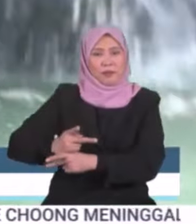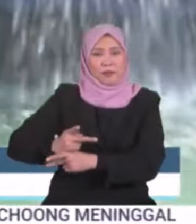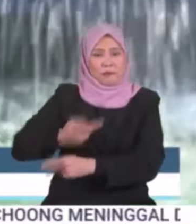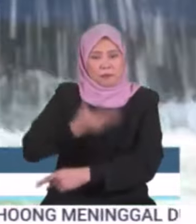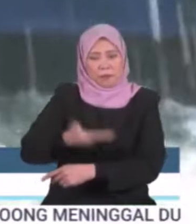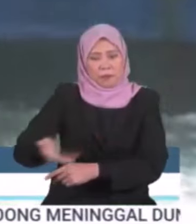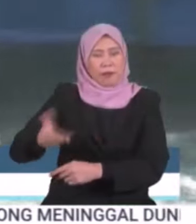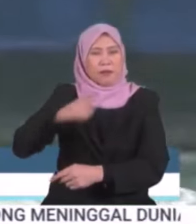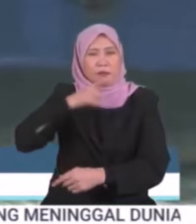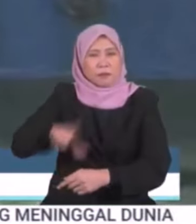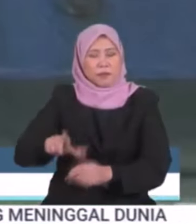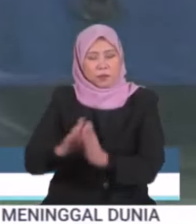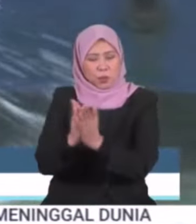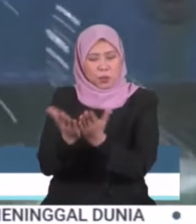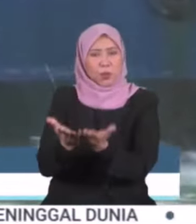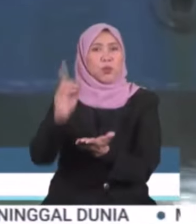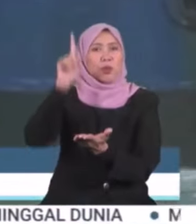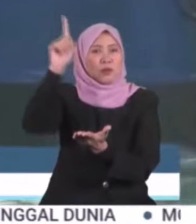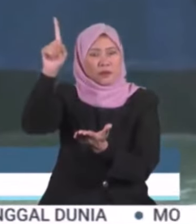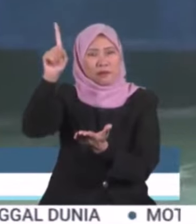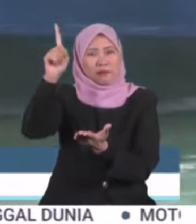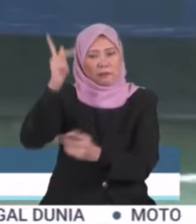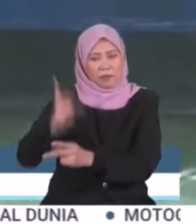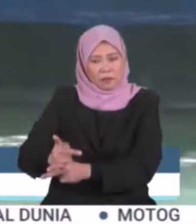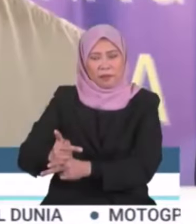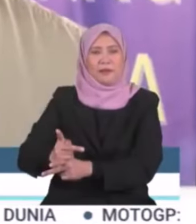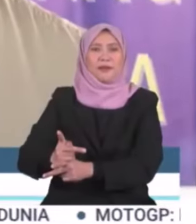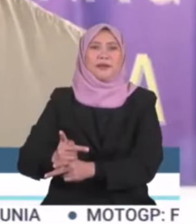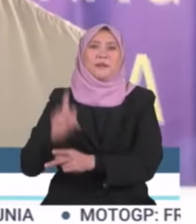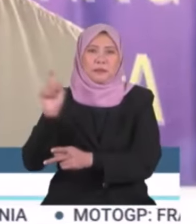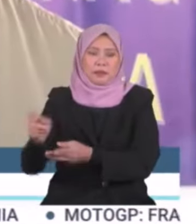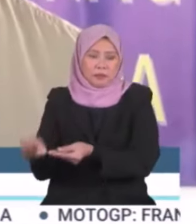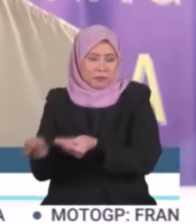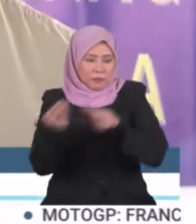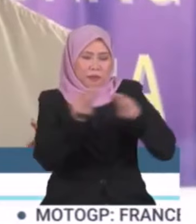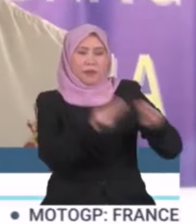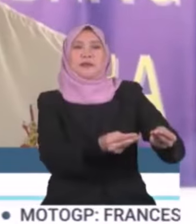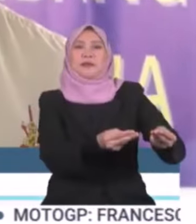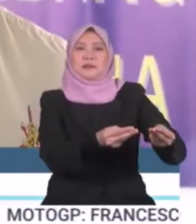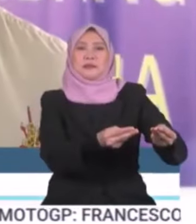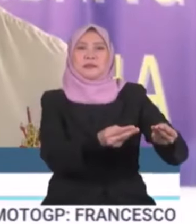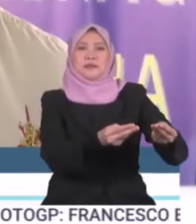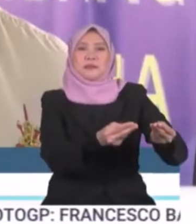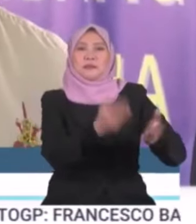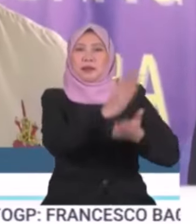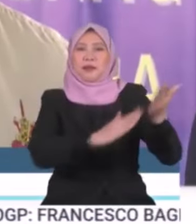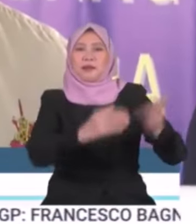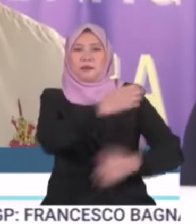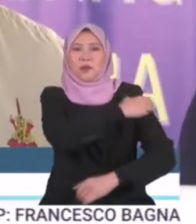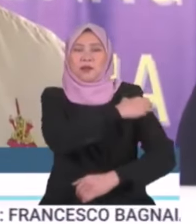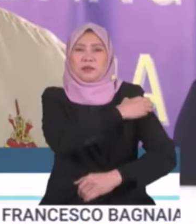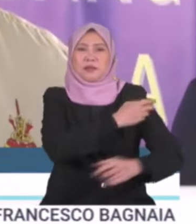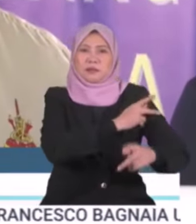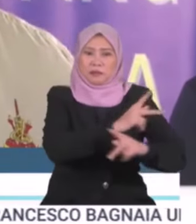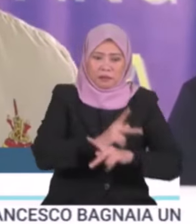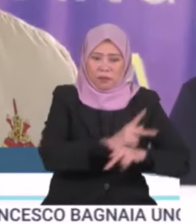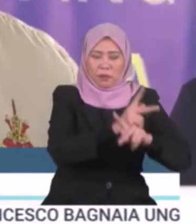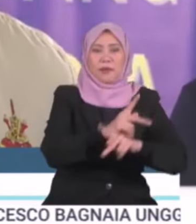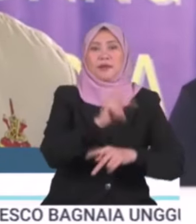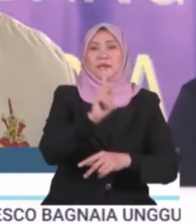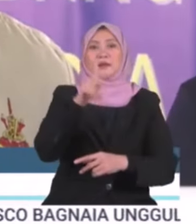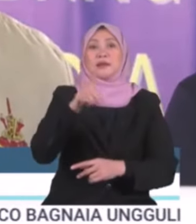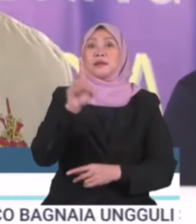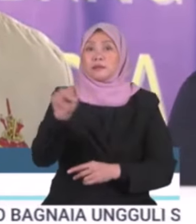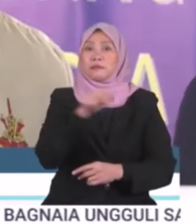lama yang ada tulisan al-quran maka serah kepada kami bahagian pwasan dan kawalan bagi tujuan